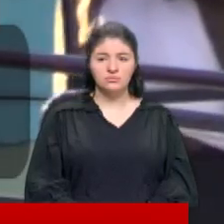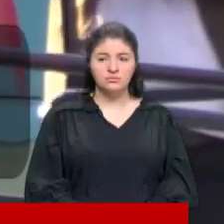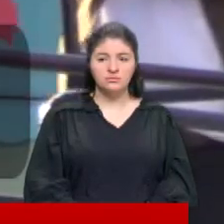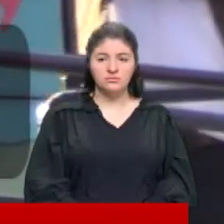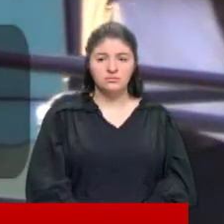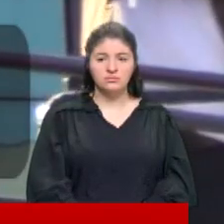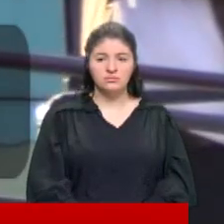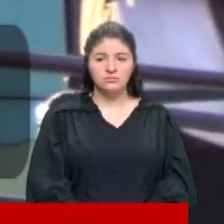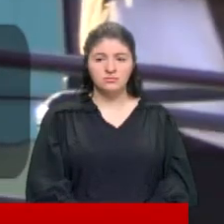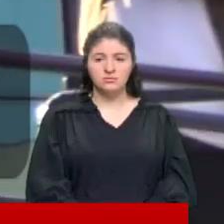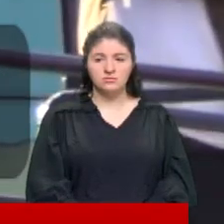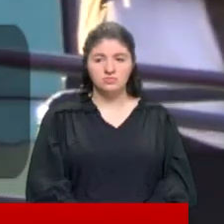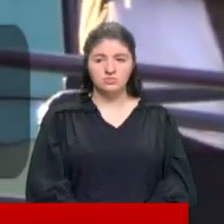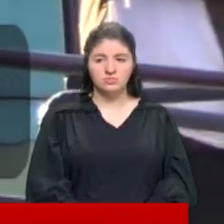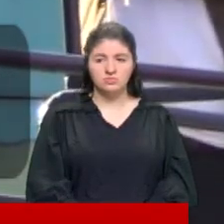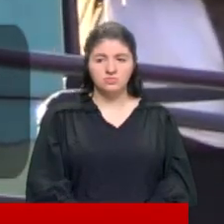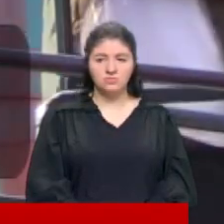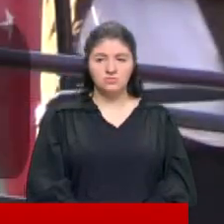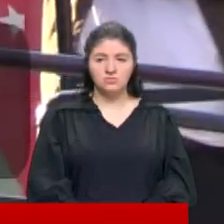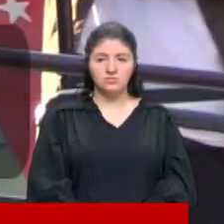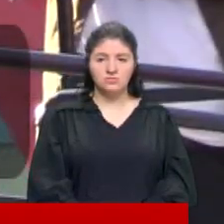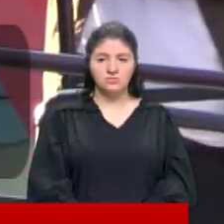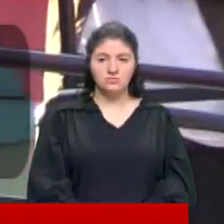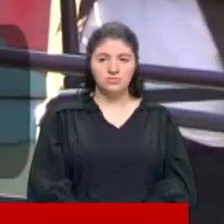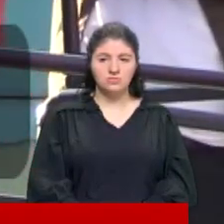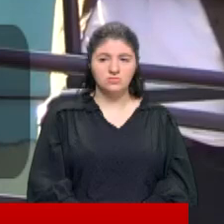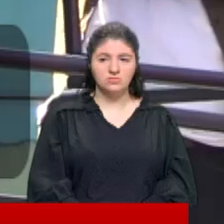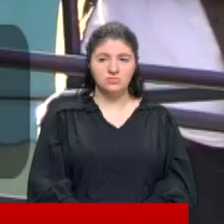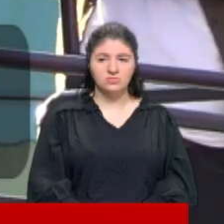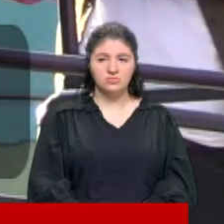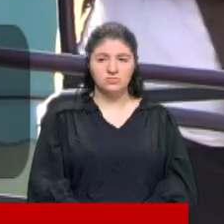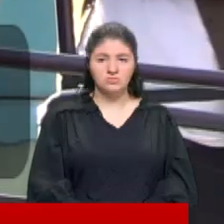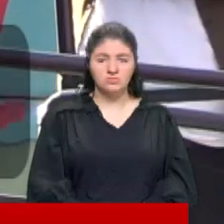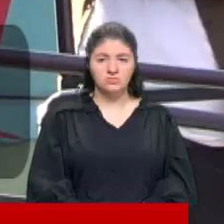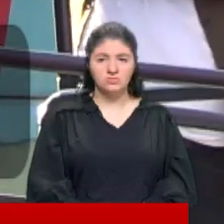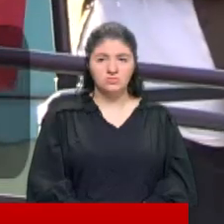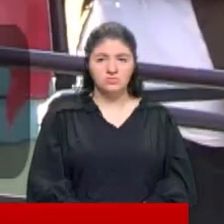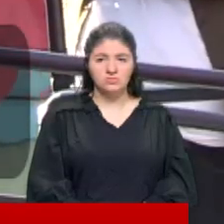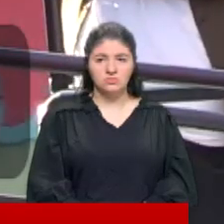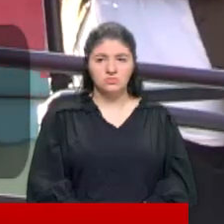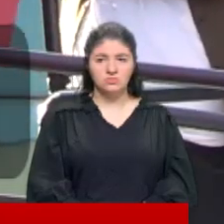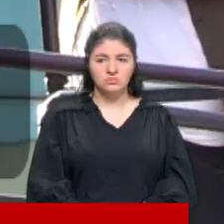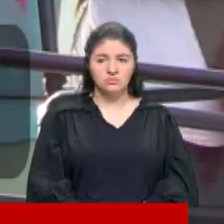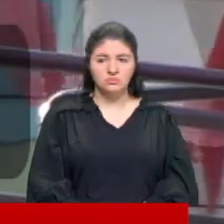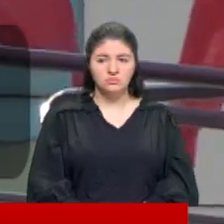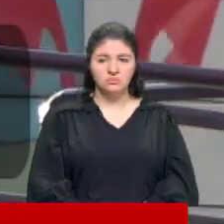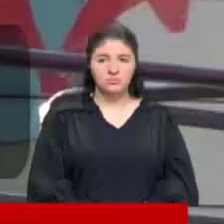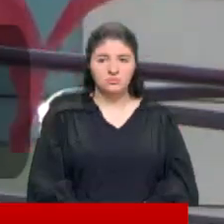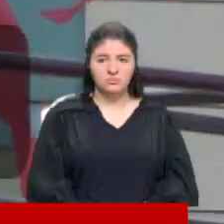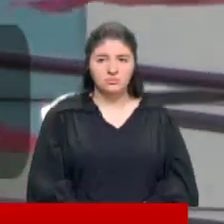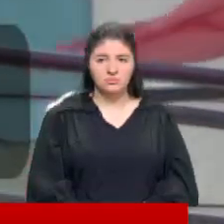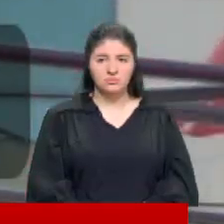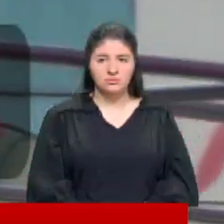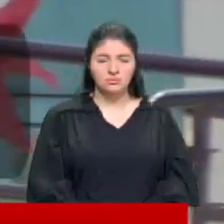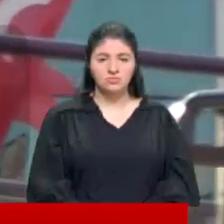yazıyorlar. Üstüne 10 milyon yazıyorlar. 10 milyon dışlar. Bankayı oyuna mı gönderiyor? Bir de